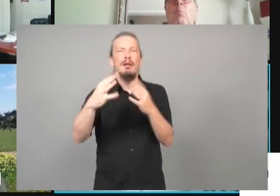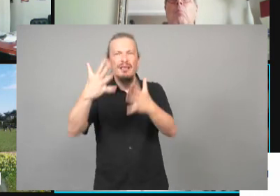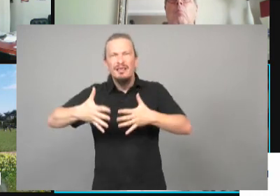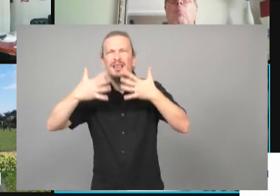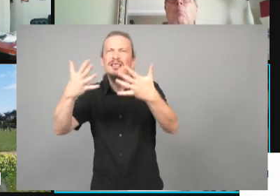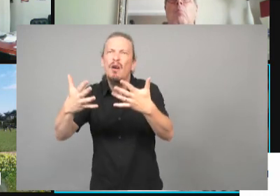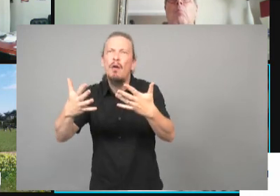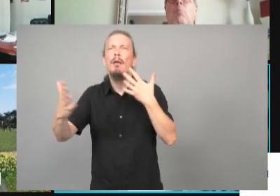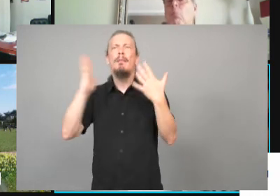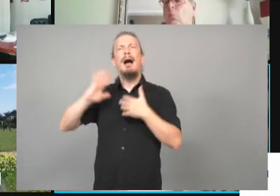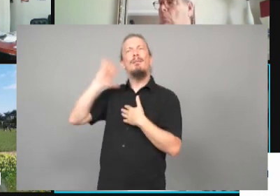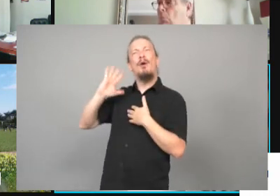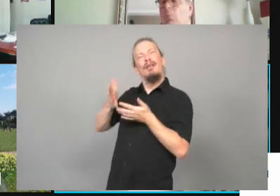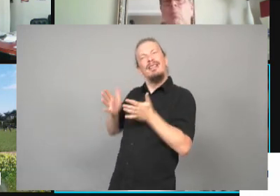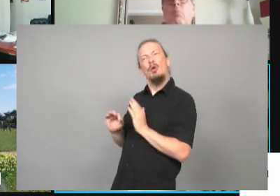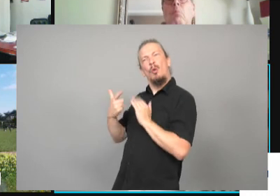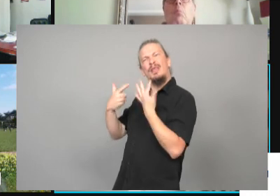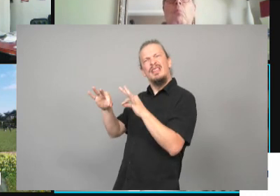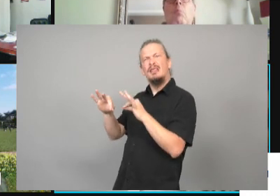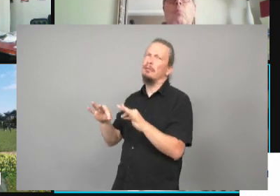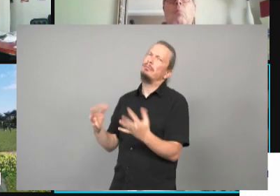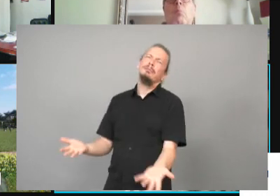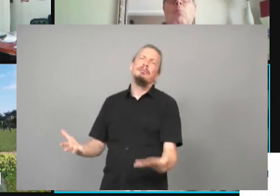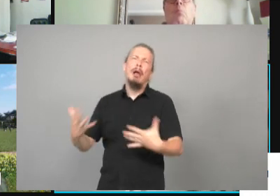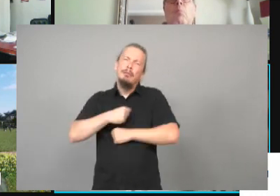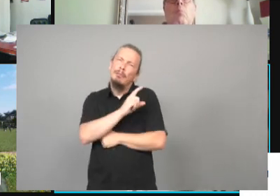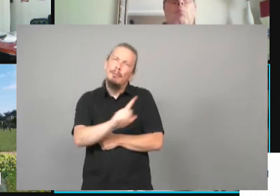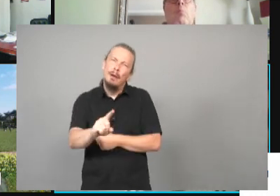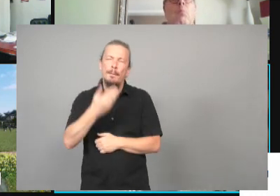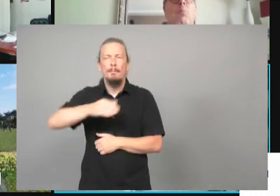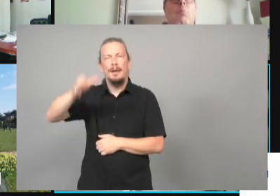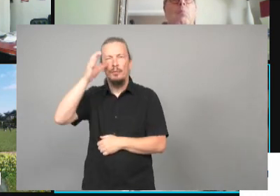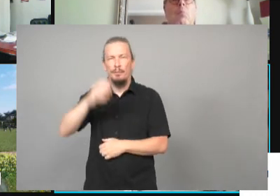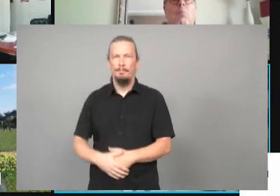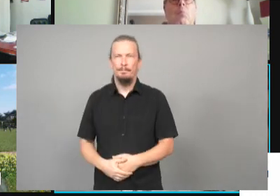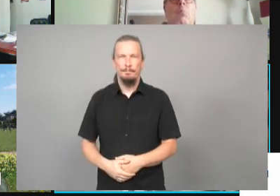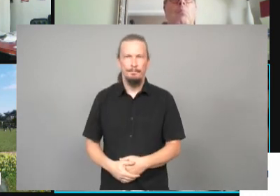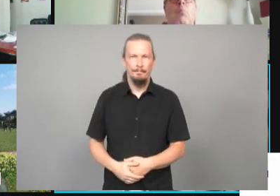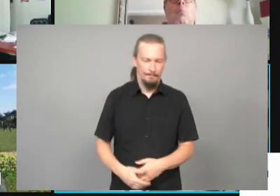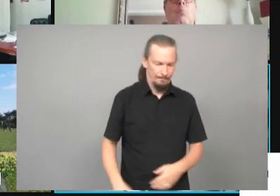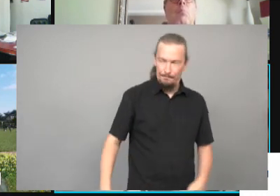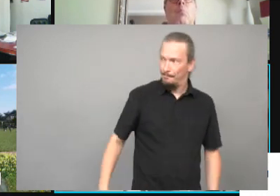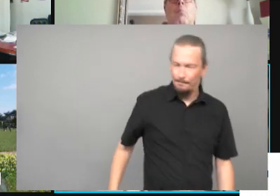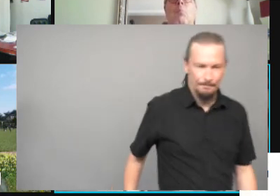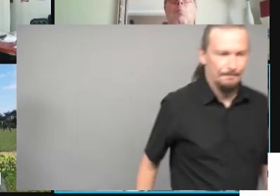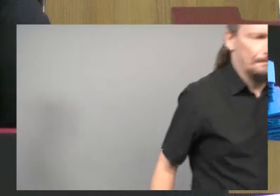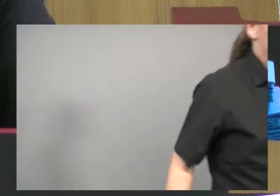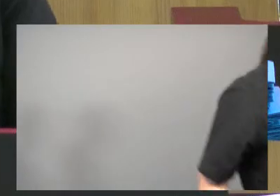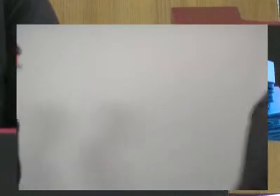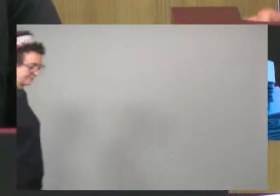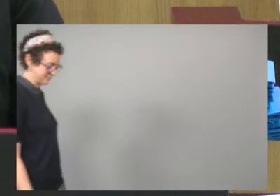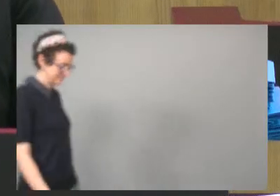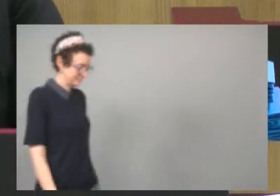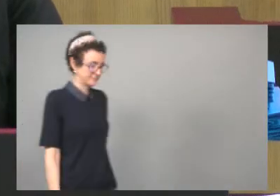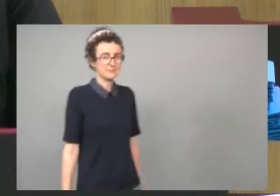détermination que l'objectif de part modale inscrit dans le PCAET, 5% en 2030, c'est-à-dire une ambition réduite de moitié et une